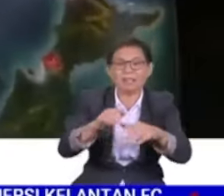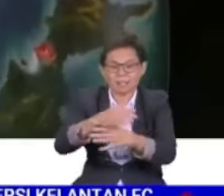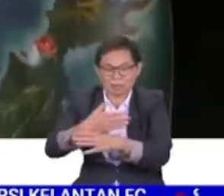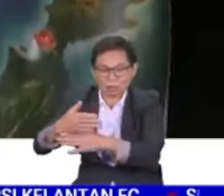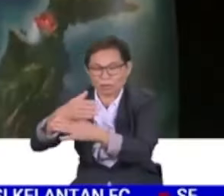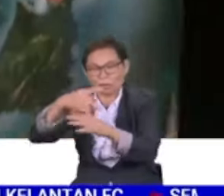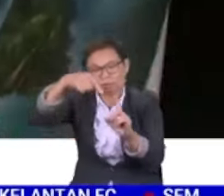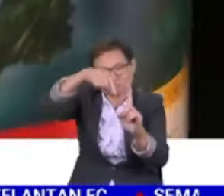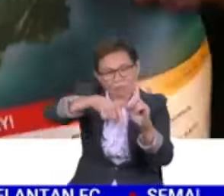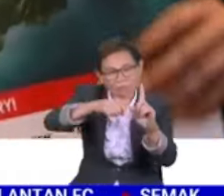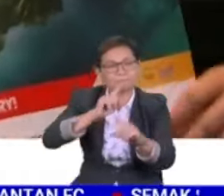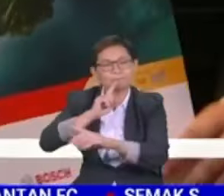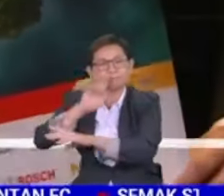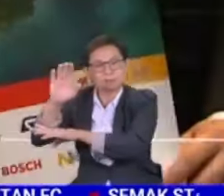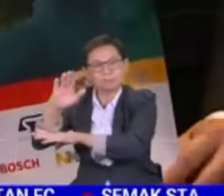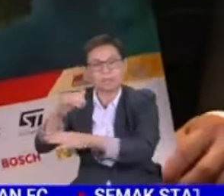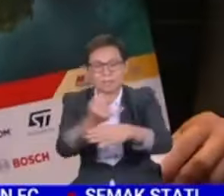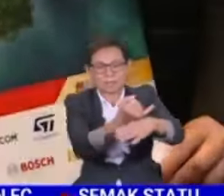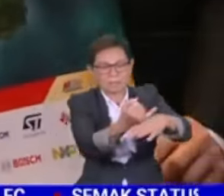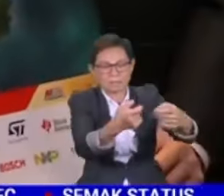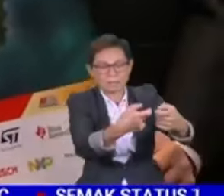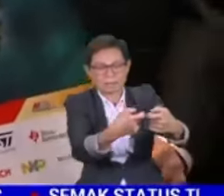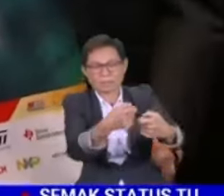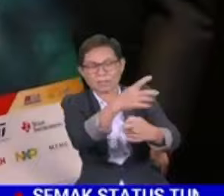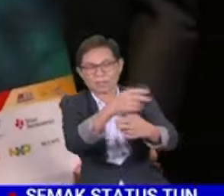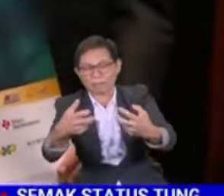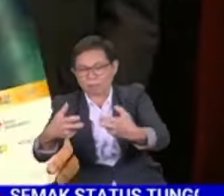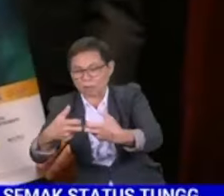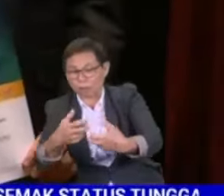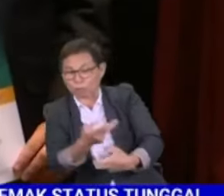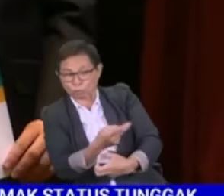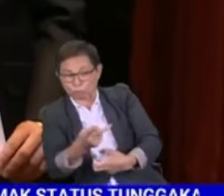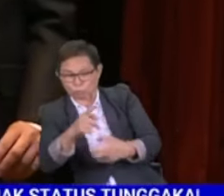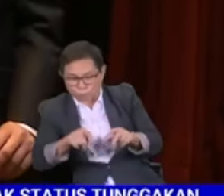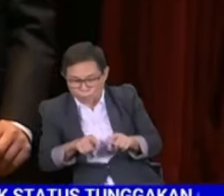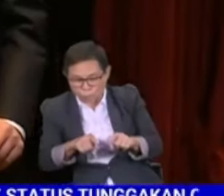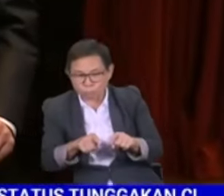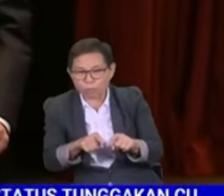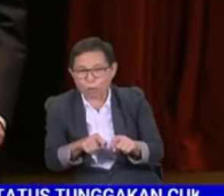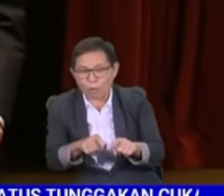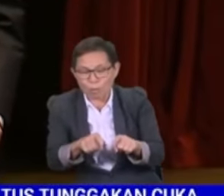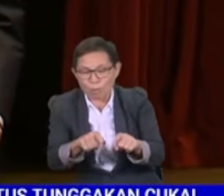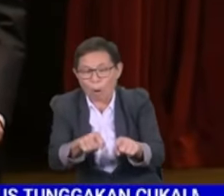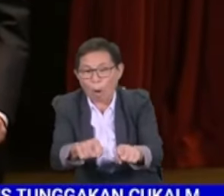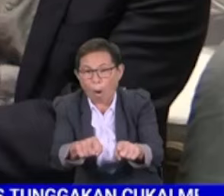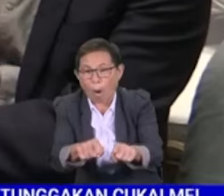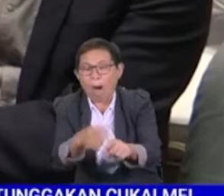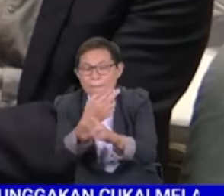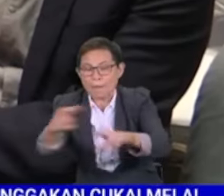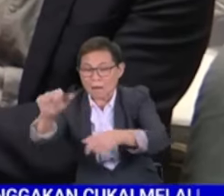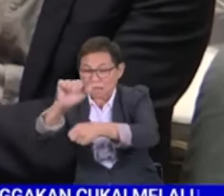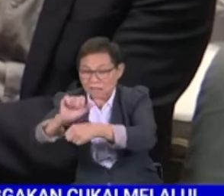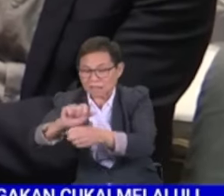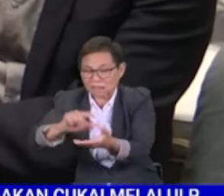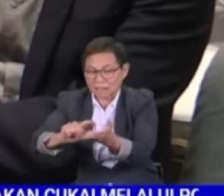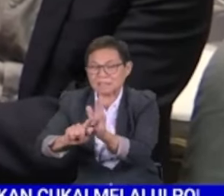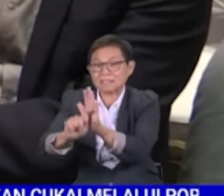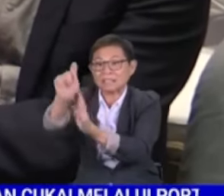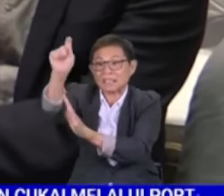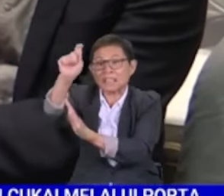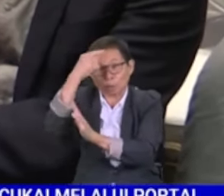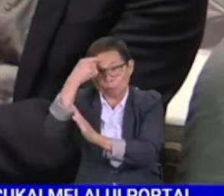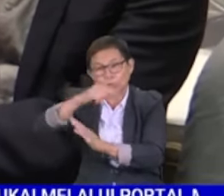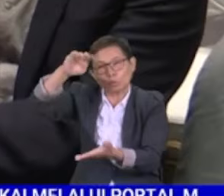perkongsian data terjamin. Industri elektrik dan elektronik juga perlu bergerak ke arah menyediakan pekerjaan berpendapatan tinggi